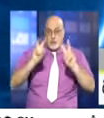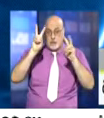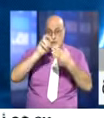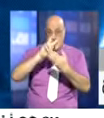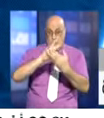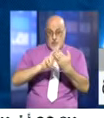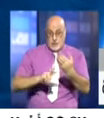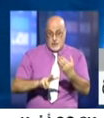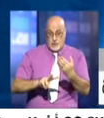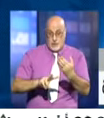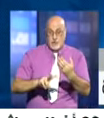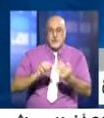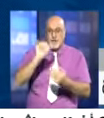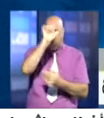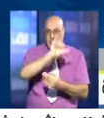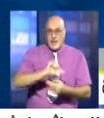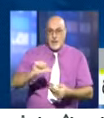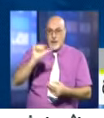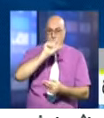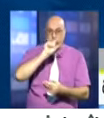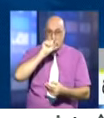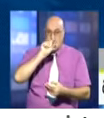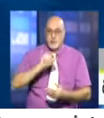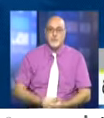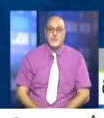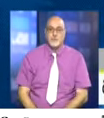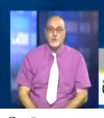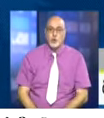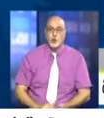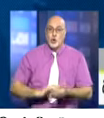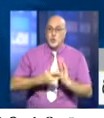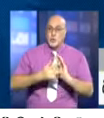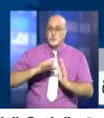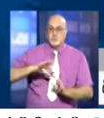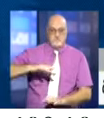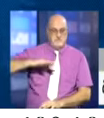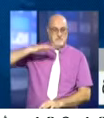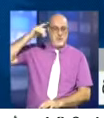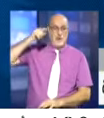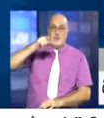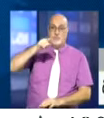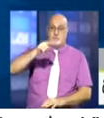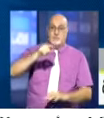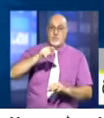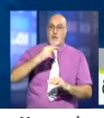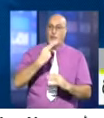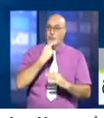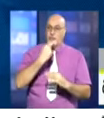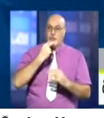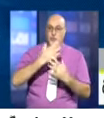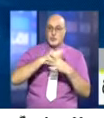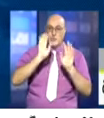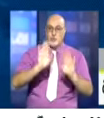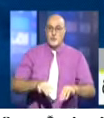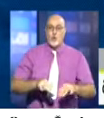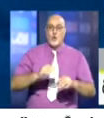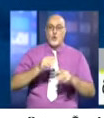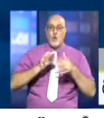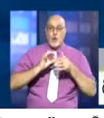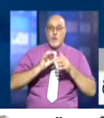الجمهوريه عبر حسابه الخاص كلنا فخر واعتزاز بك ايتها البطله الاولمبيه ايمان